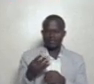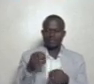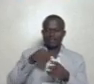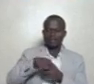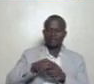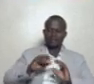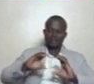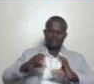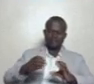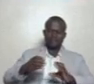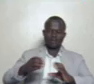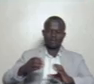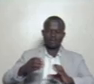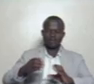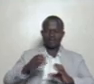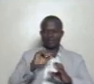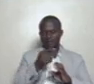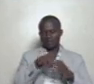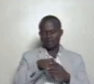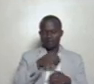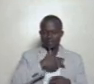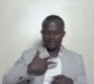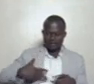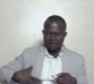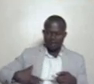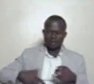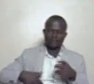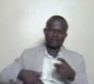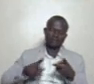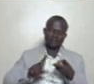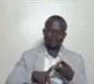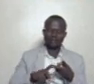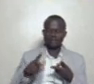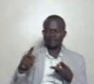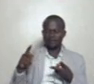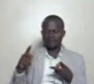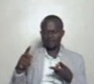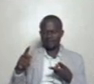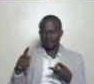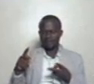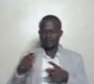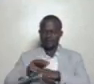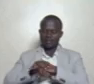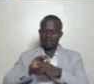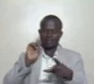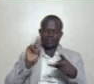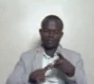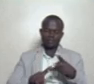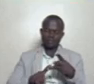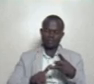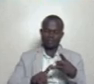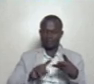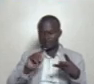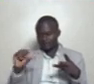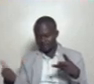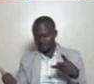ikipe yari mu itsinda rya mbere yo muri Denmark ikipe yari mu itsinda rya kabiri yo mu gihugu cy'Ubwongereza indi kipe yabonye